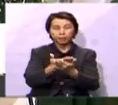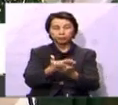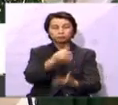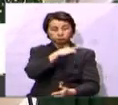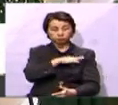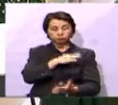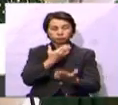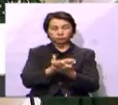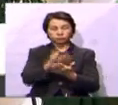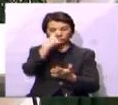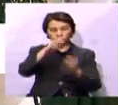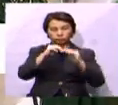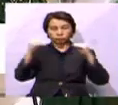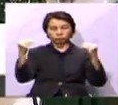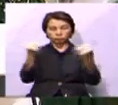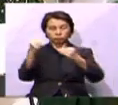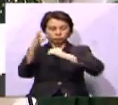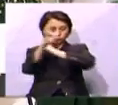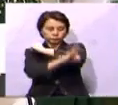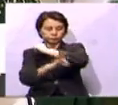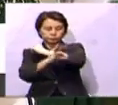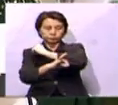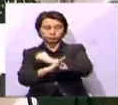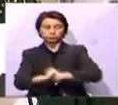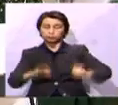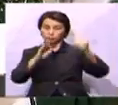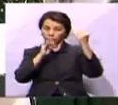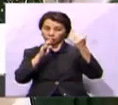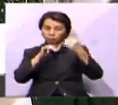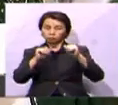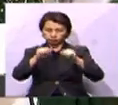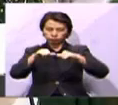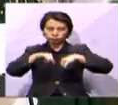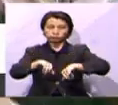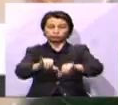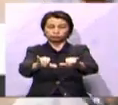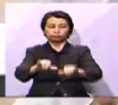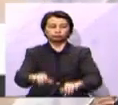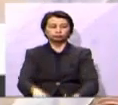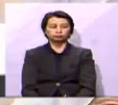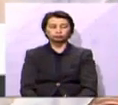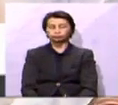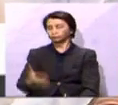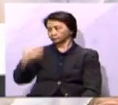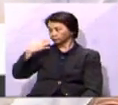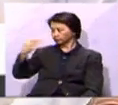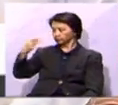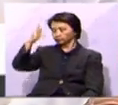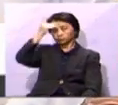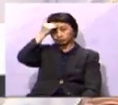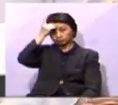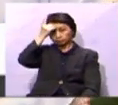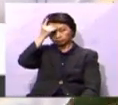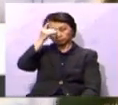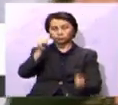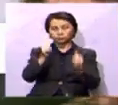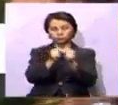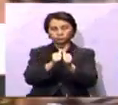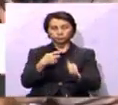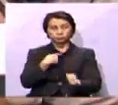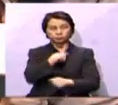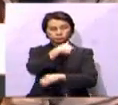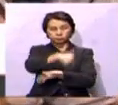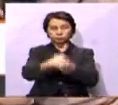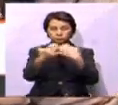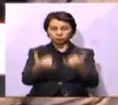yang besar kepada masyarakat Negeri Sembilan. Dan diharapkan perkara ini akan diteruskan nanti insyaAllah. Baik, terima kasih Datuk sudi bersama kami pada malam ini.